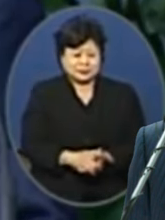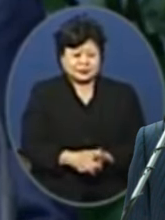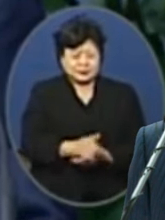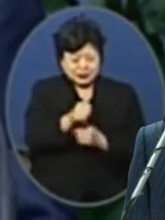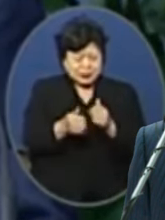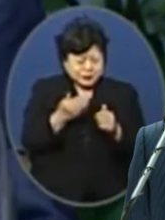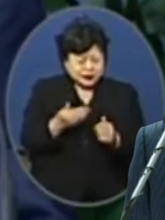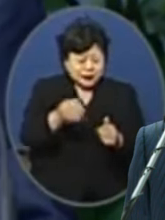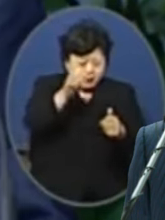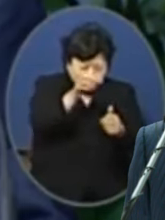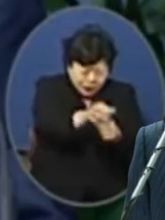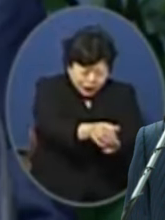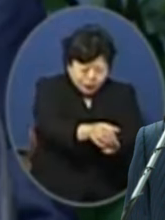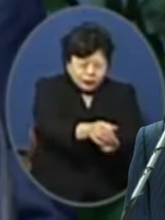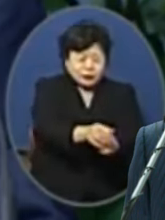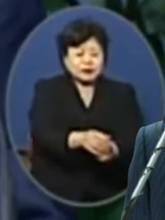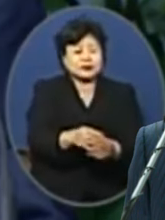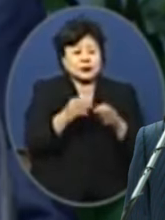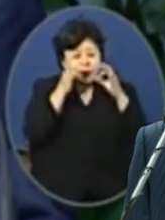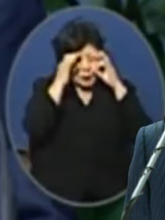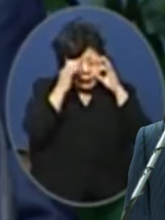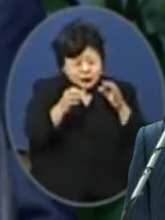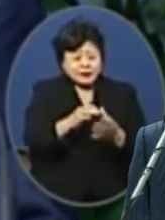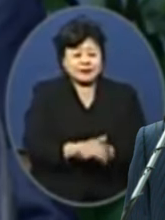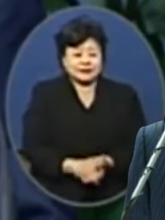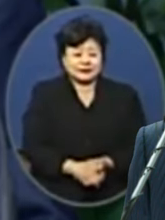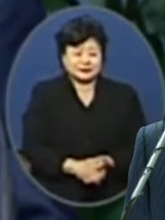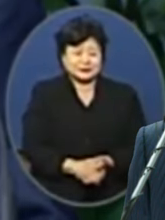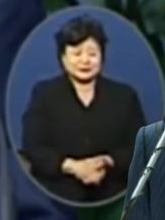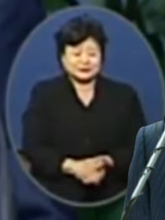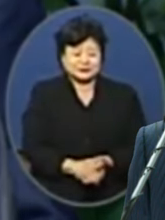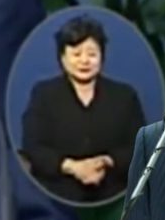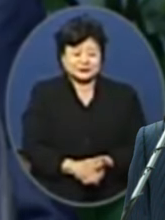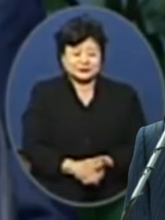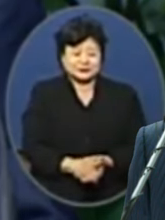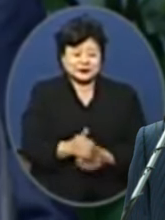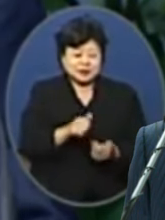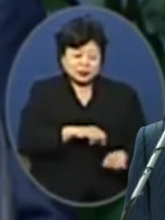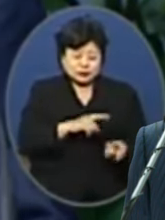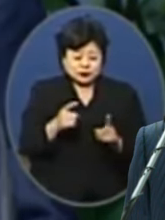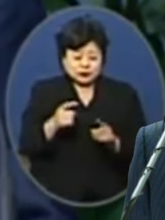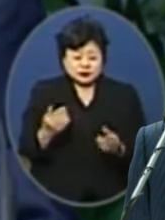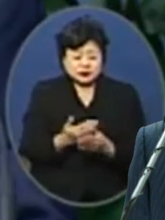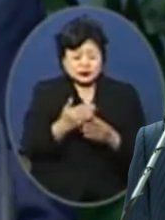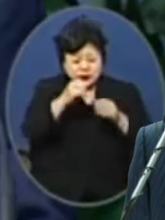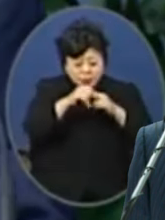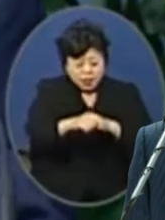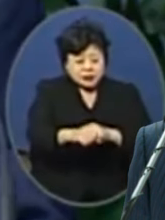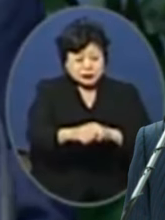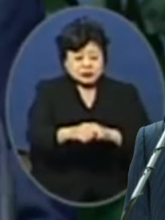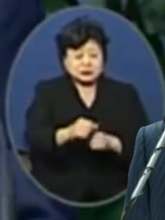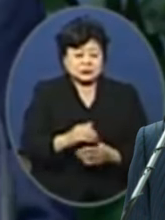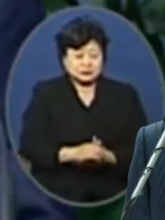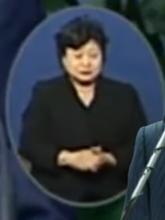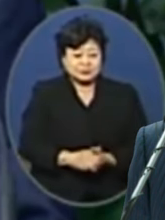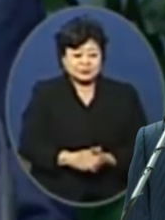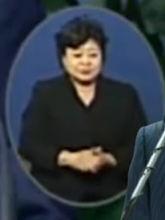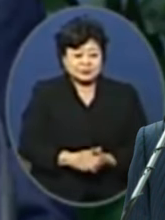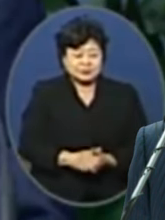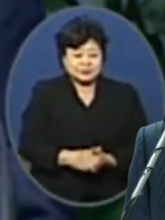하나님께 전적으로 맡 버 아멘 살든지 죽든지 하든지 망하든지 하든지